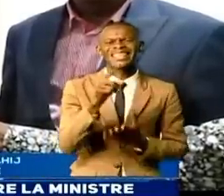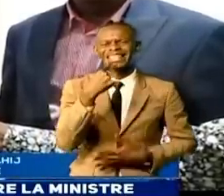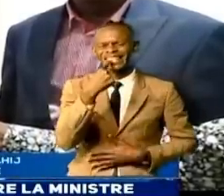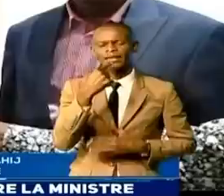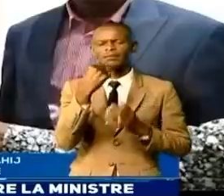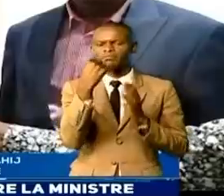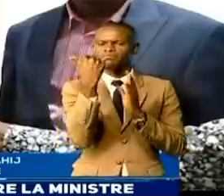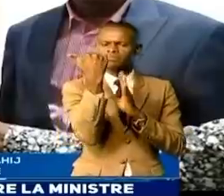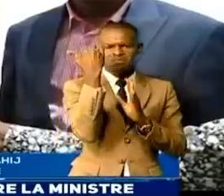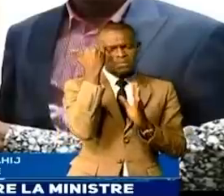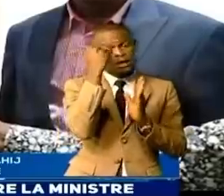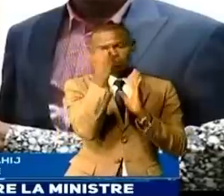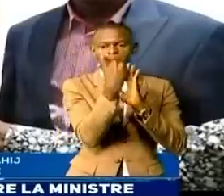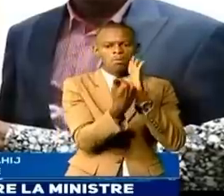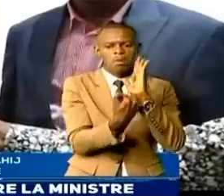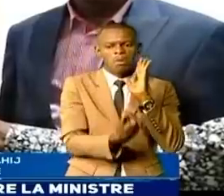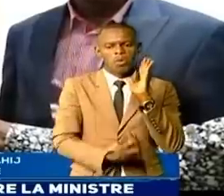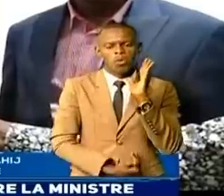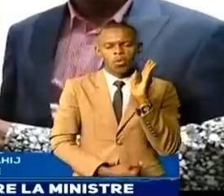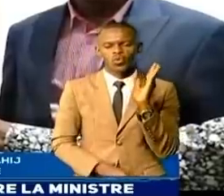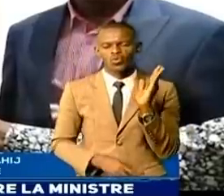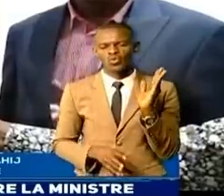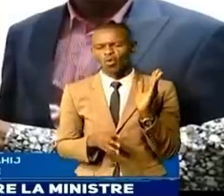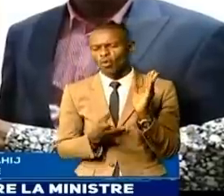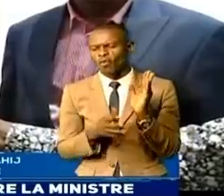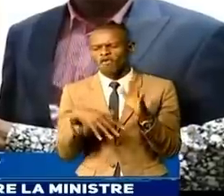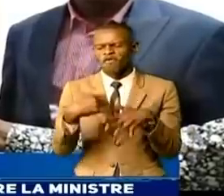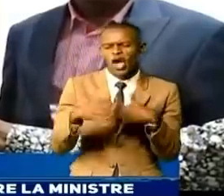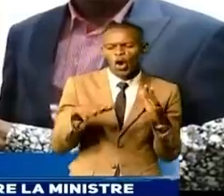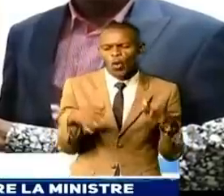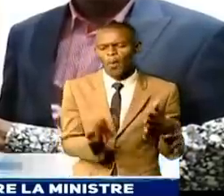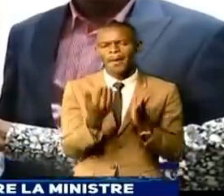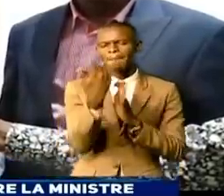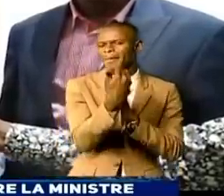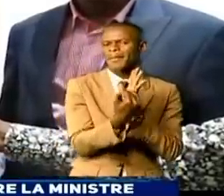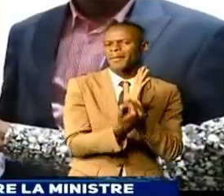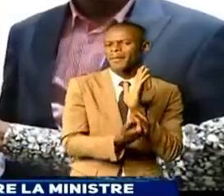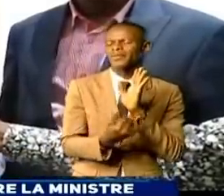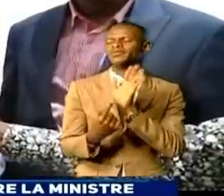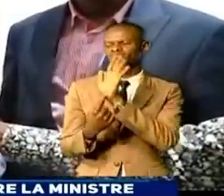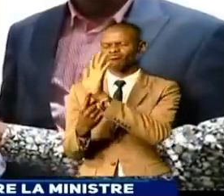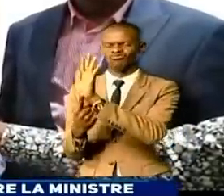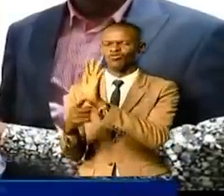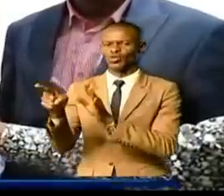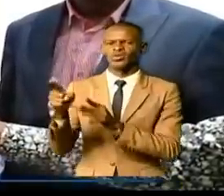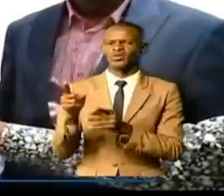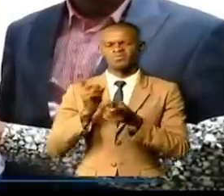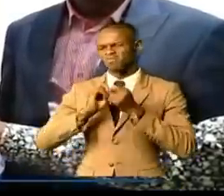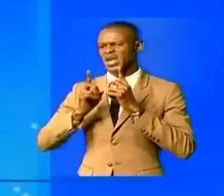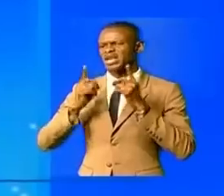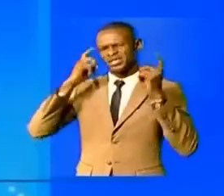certaines procédures à entreprendre ensemble pour l'aboutissement de ces dossiers de la prime générale.